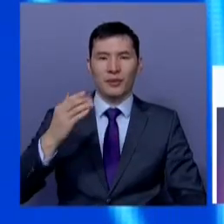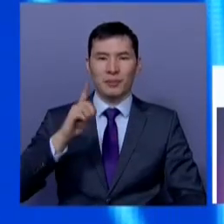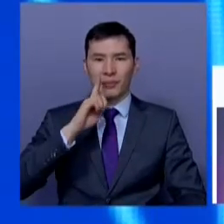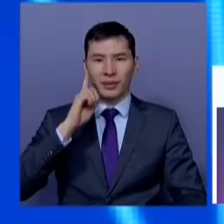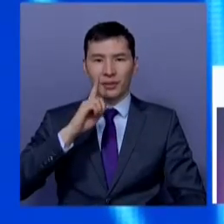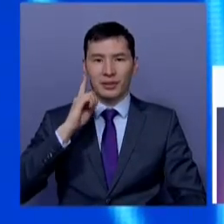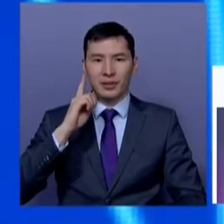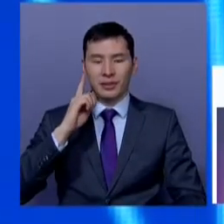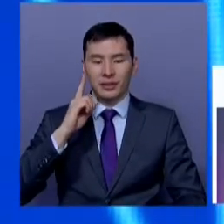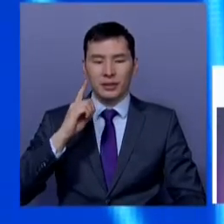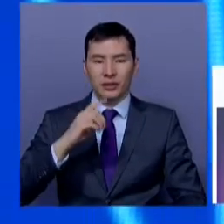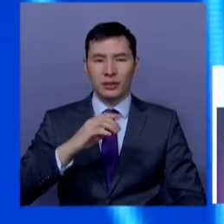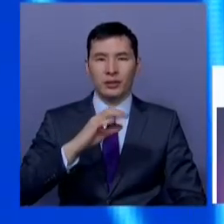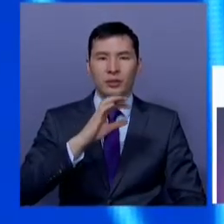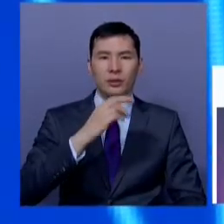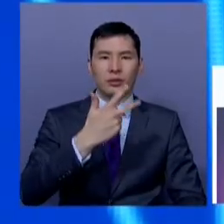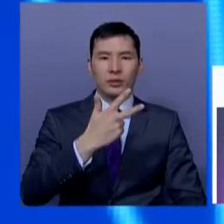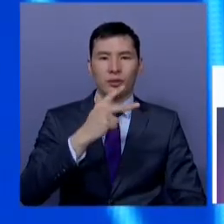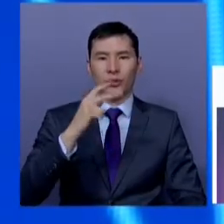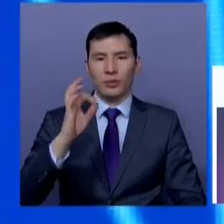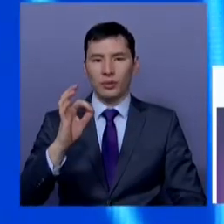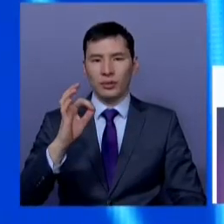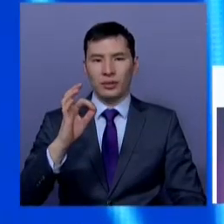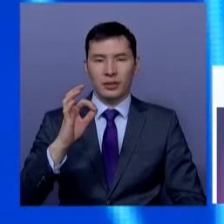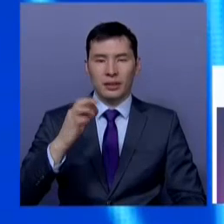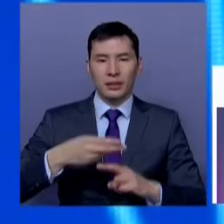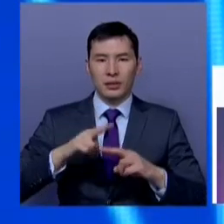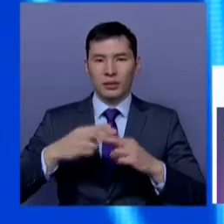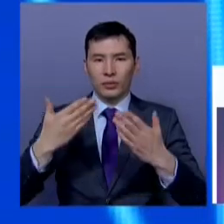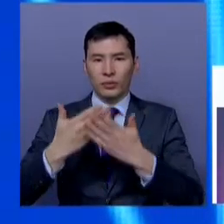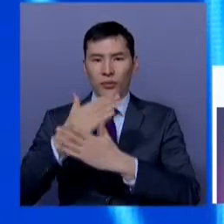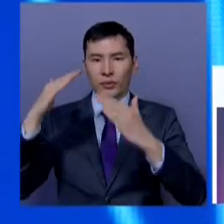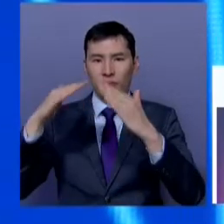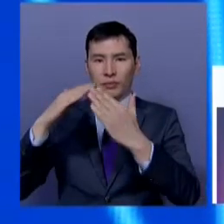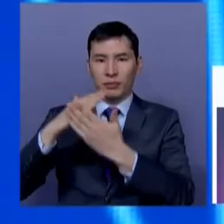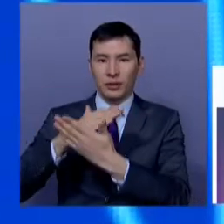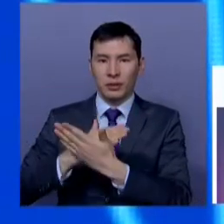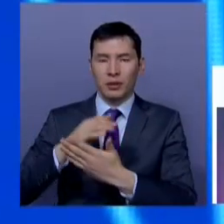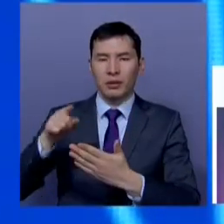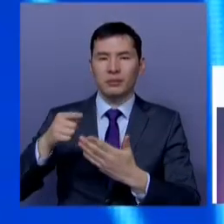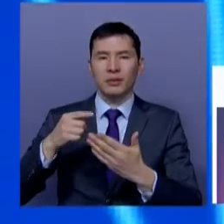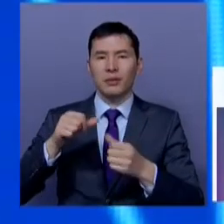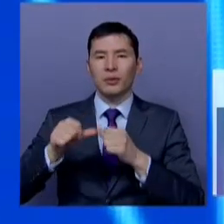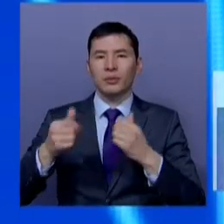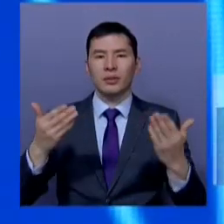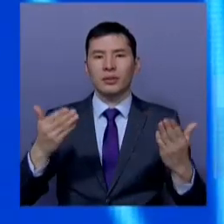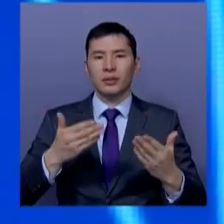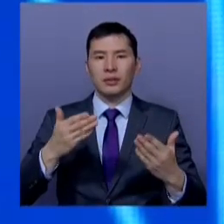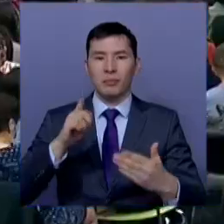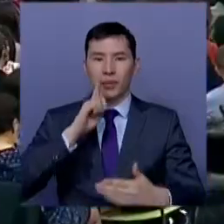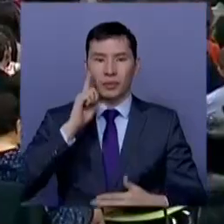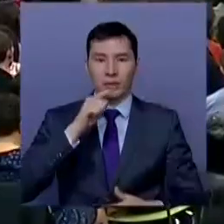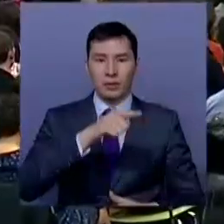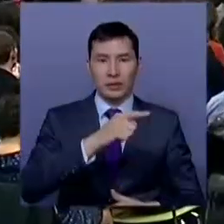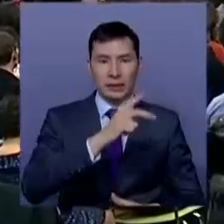Алматы жастары 3.0 жаңа бағдарламасын әзірледік. Жаңа тұрғын үй бағдарламасының артықшылығы оның көмегімен жастар 3 жылдан